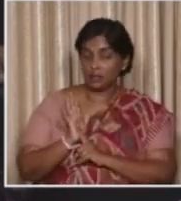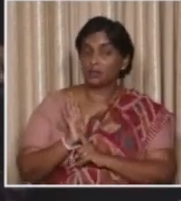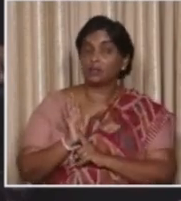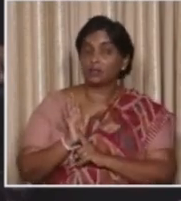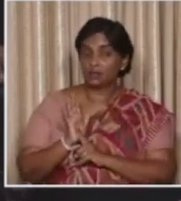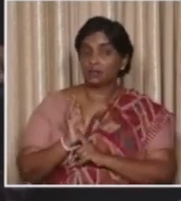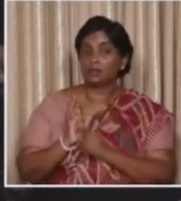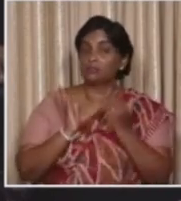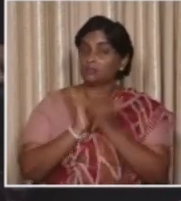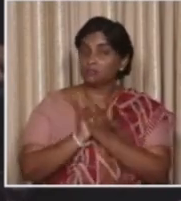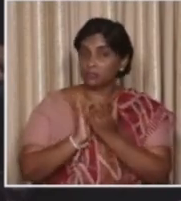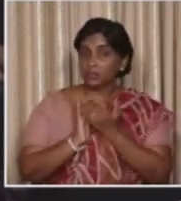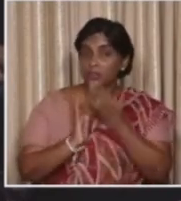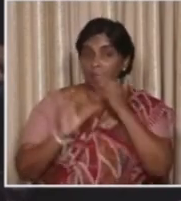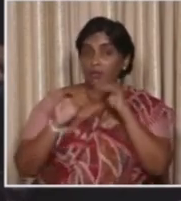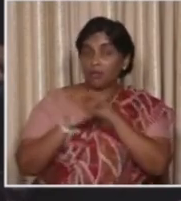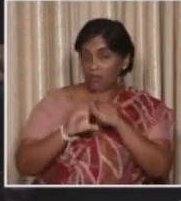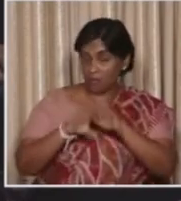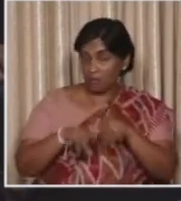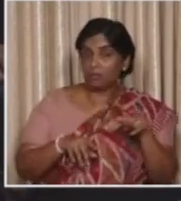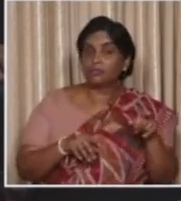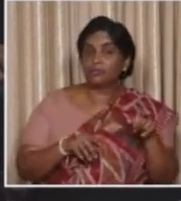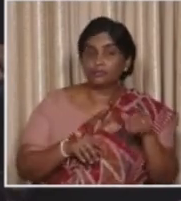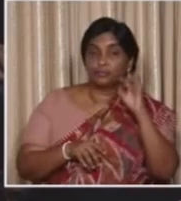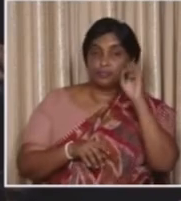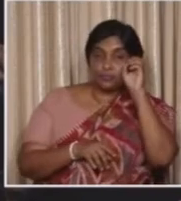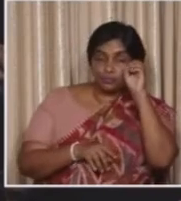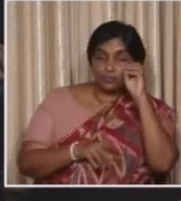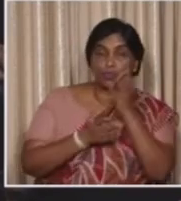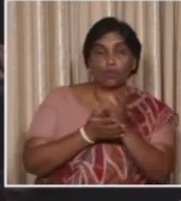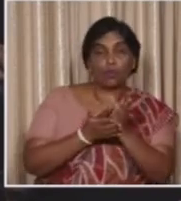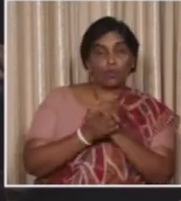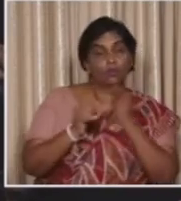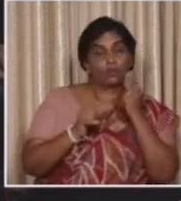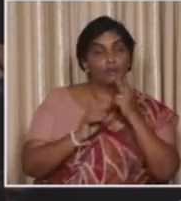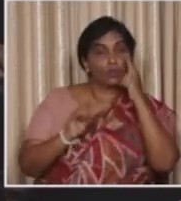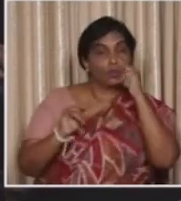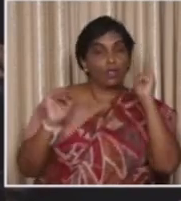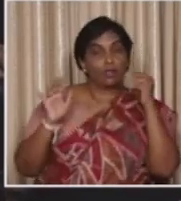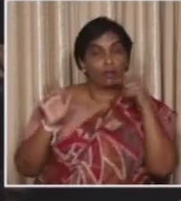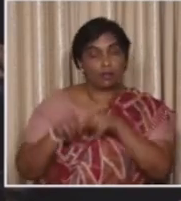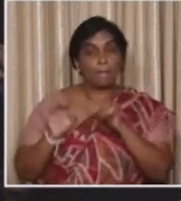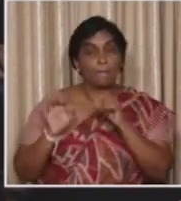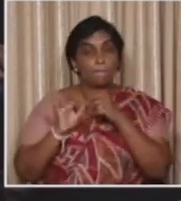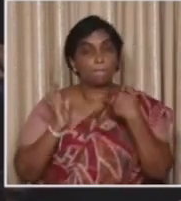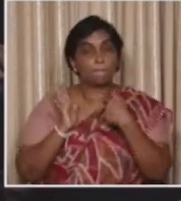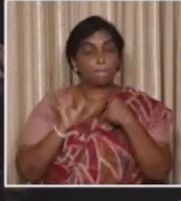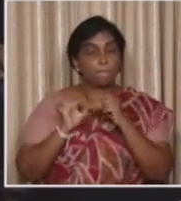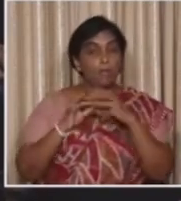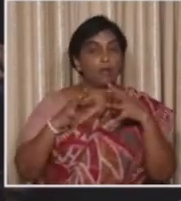උසස් පෙළට අධ්‍යාපනය සුදුසුකම් ලබන දරුවා උදේ පාන්දර කෝච්චිය නැගලා 60න්වලට ඇවිල්ලා බණ්ඩාරවෙල ඉඳලා